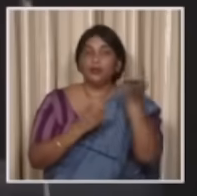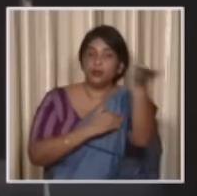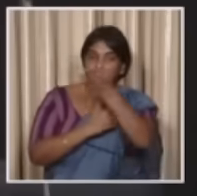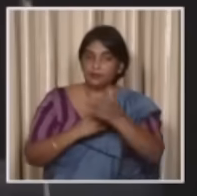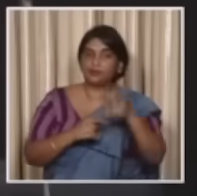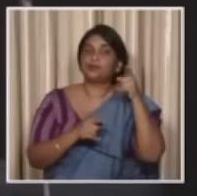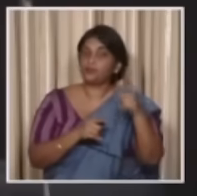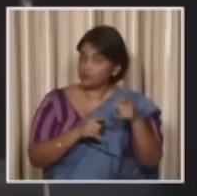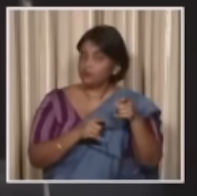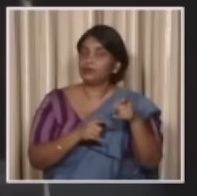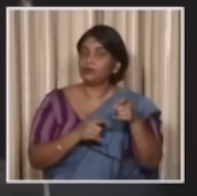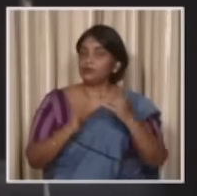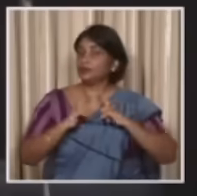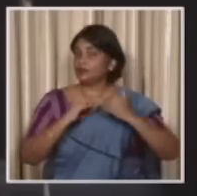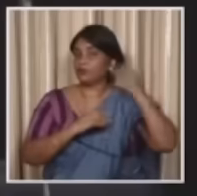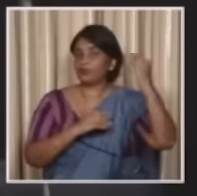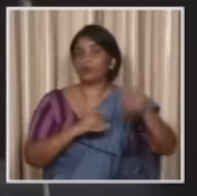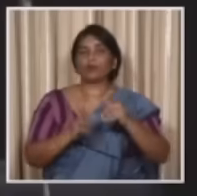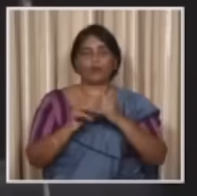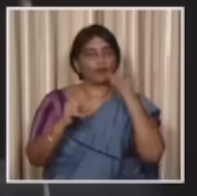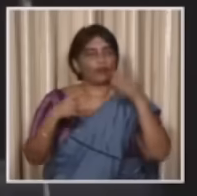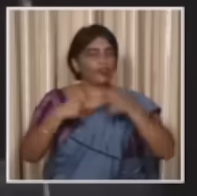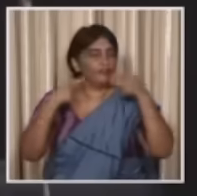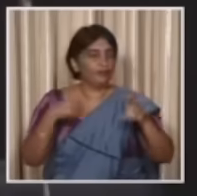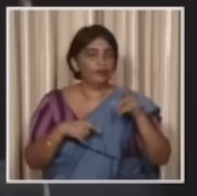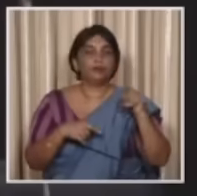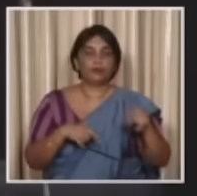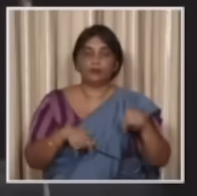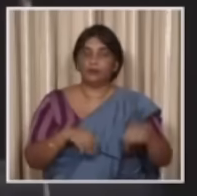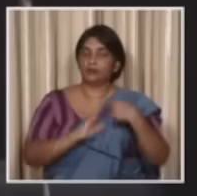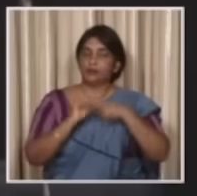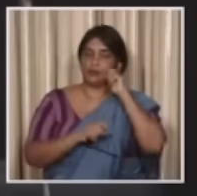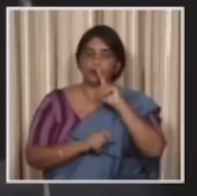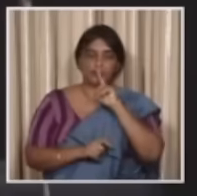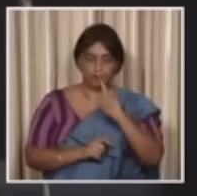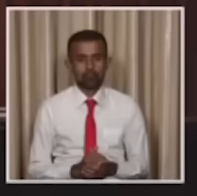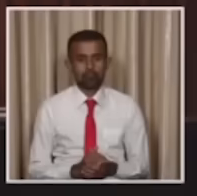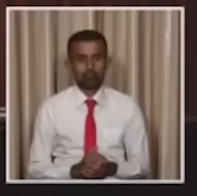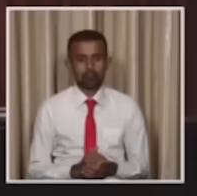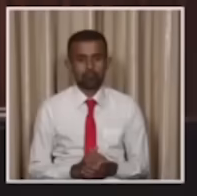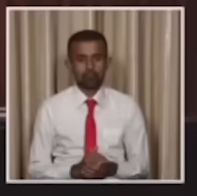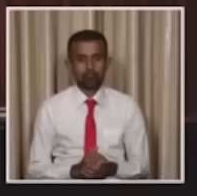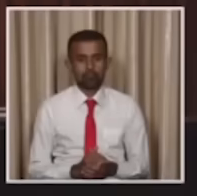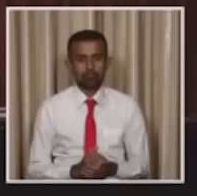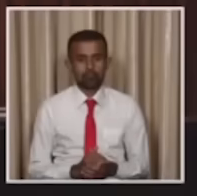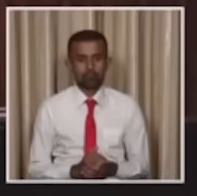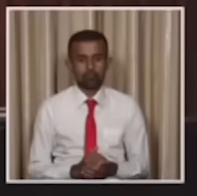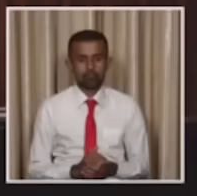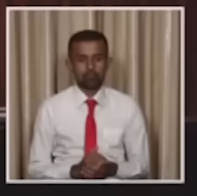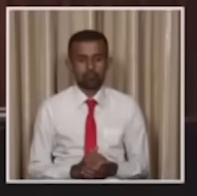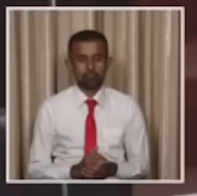තමුන්නාසෙලා තමුන්නාසෙලාගේ අනාගත පරම්පරාවට ද්‍රෝහි වෙනවා කියන එක මම මේ රටේ ජනතාවට මතක් කරලා දෙන්න